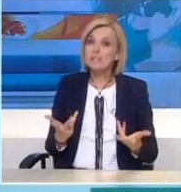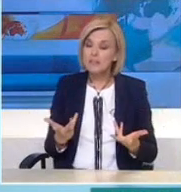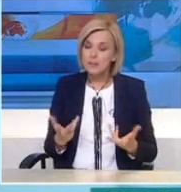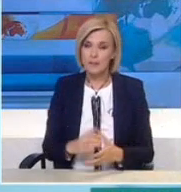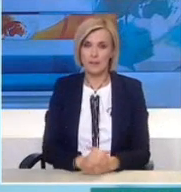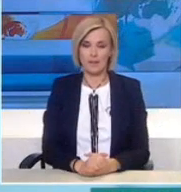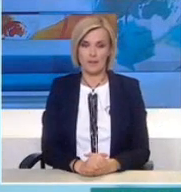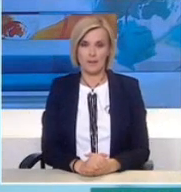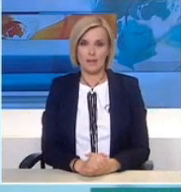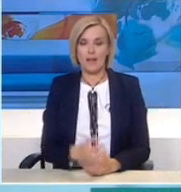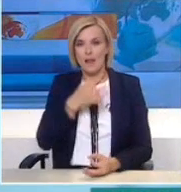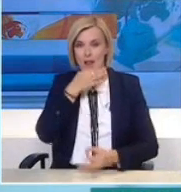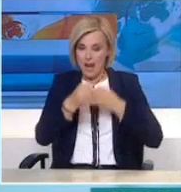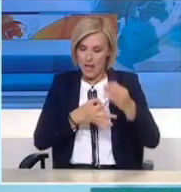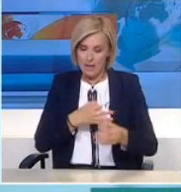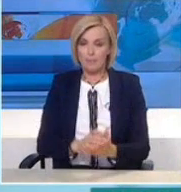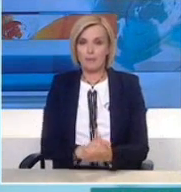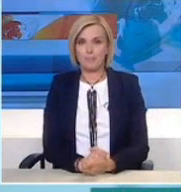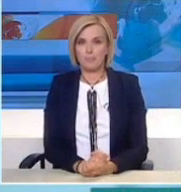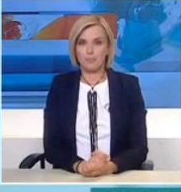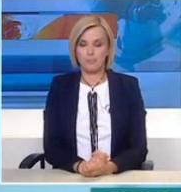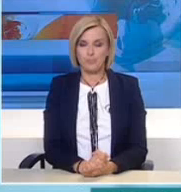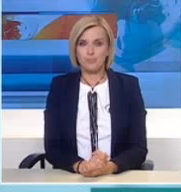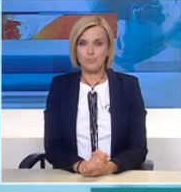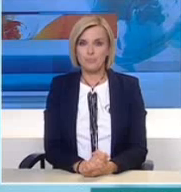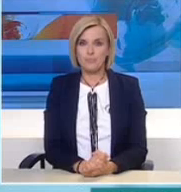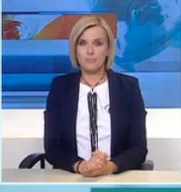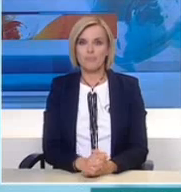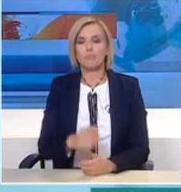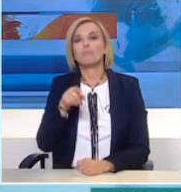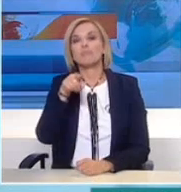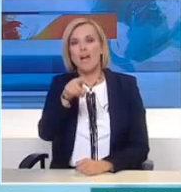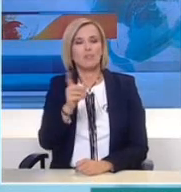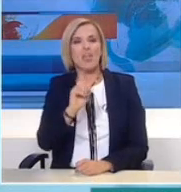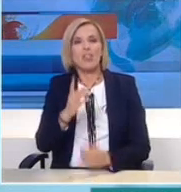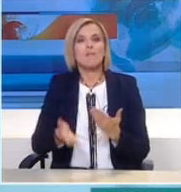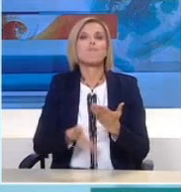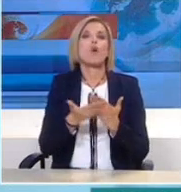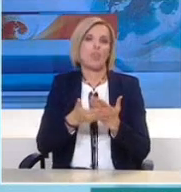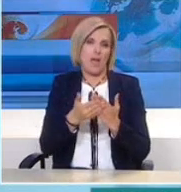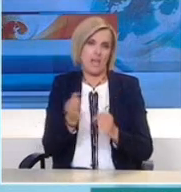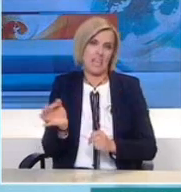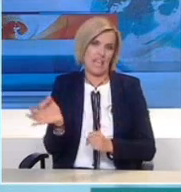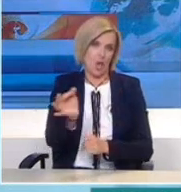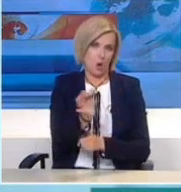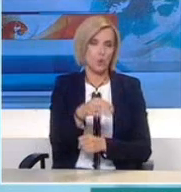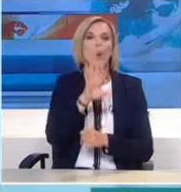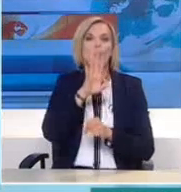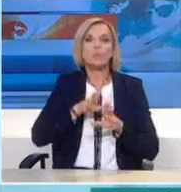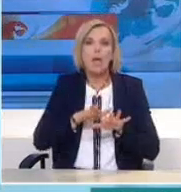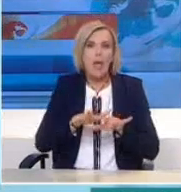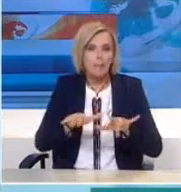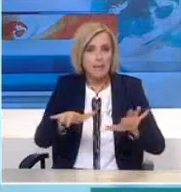Διευκρινίζεται στην εγκύκλιο ότι οι κλιματιστικές μονάδες αυτές καθεαυτές δεν λειτουργούν ως αιστείες ανάπτυξης και πολλαπλασιασμού του ιού. Παρ' όλα αυτά,